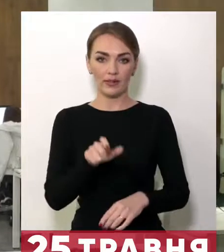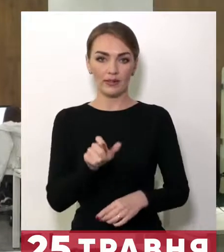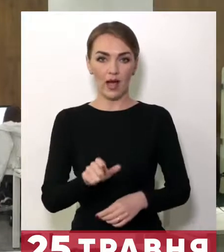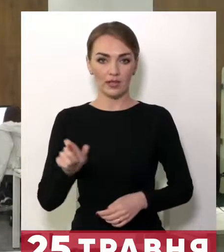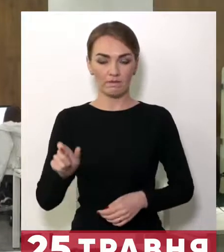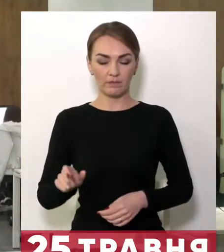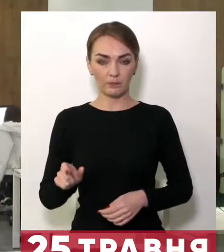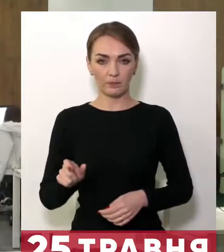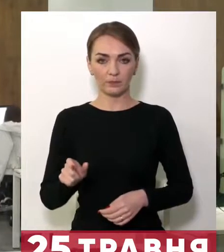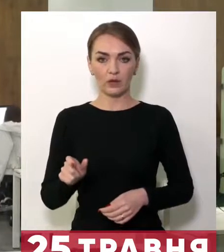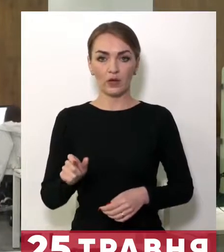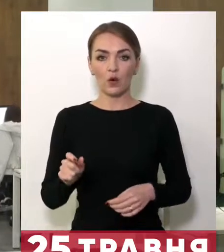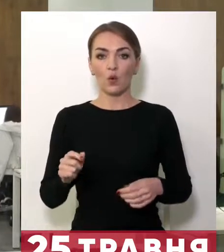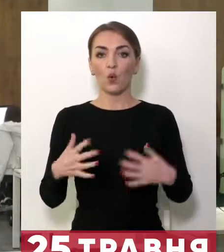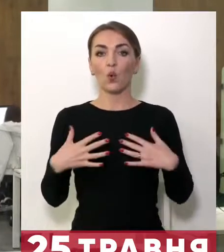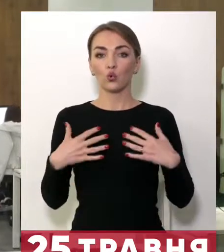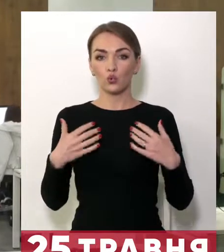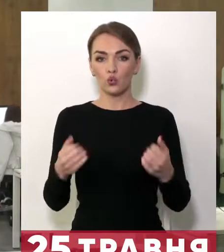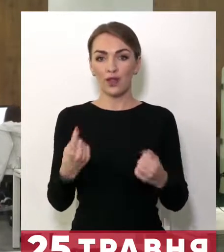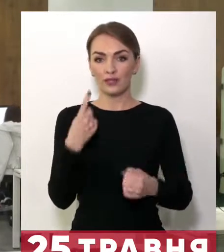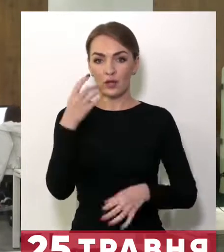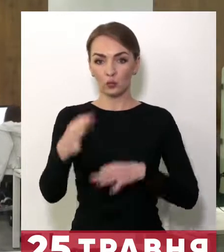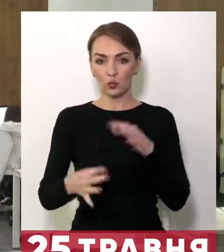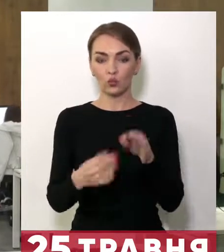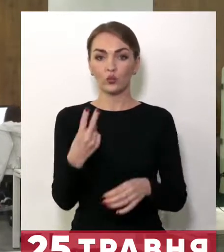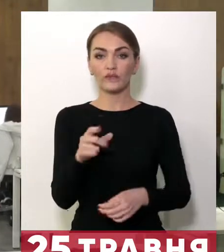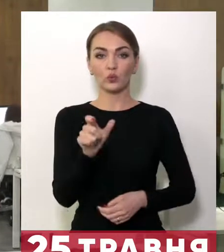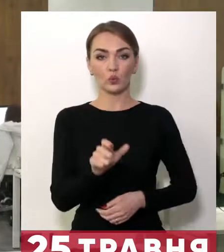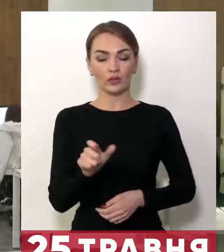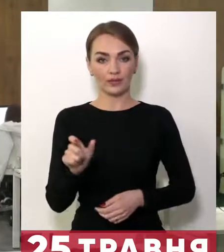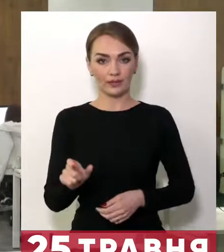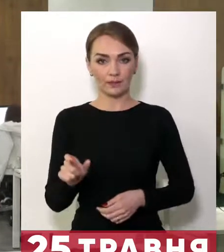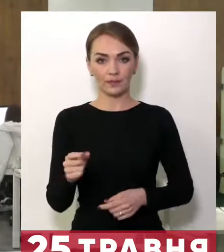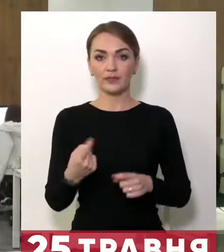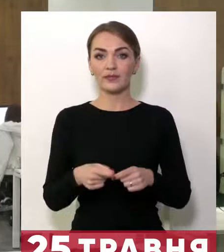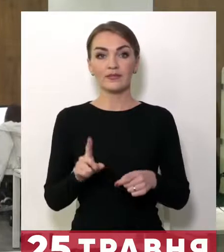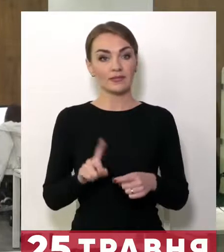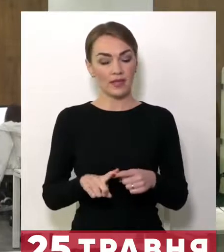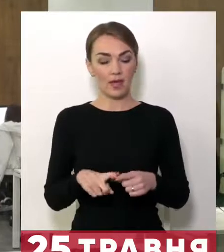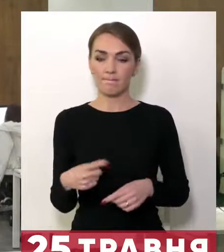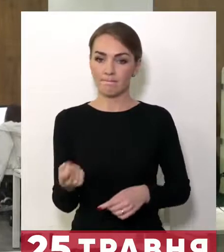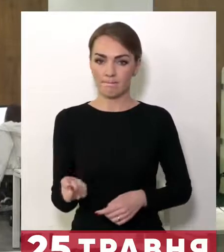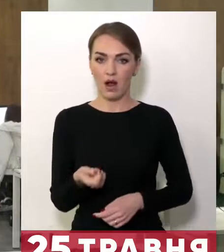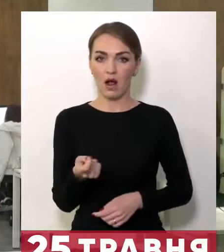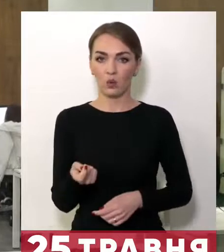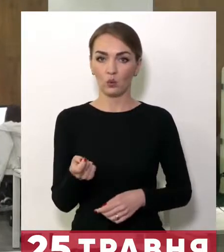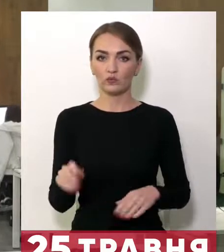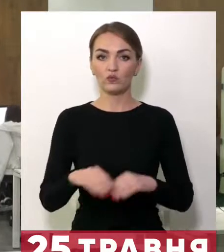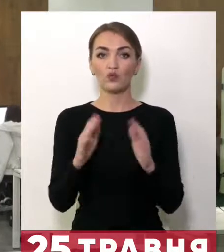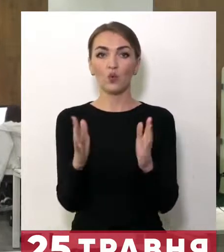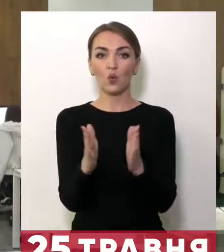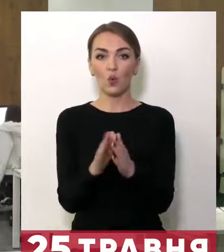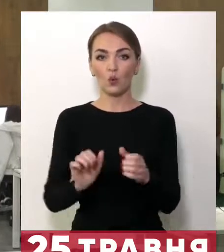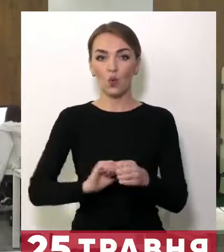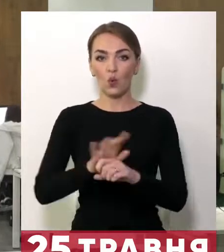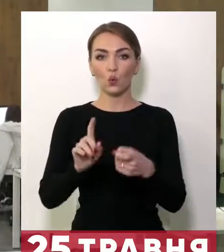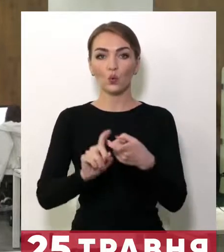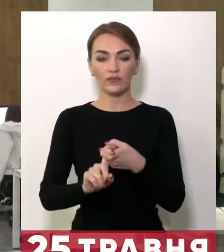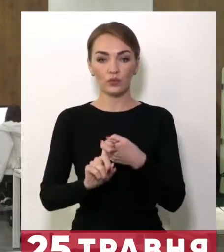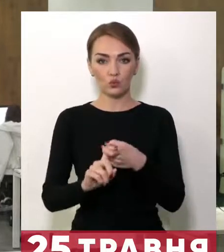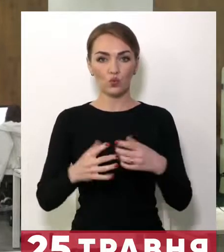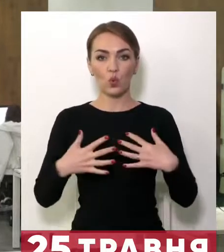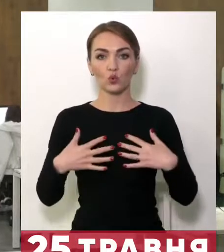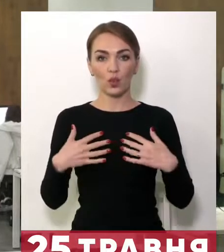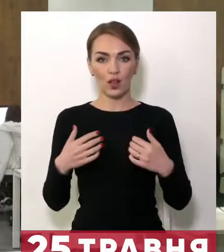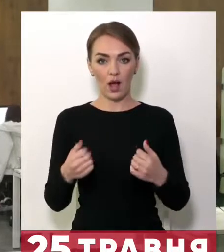лікарів. Одужали за добу 2 людини. Це мало. Усього коронавірус